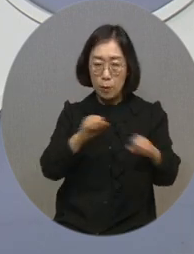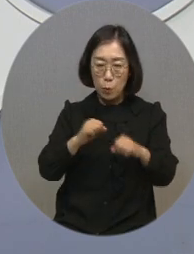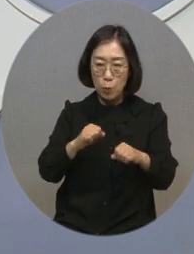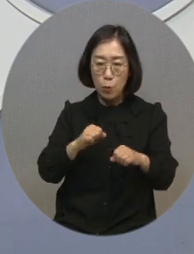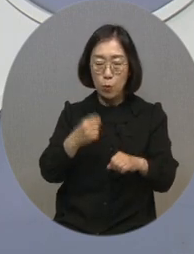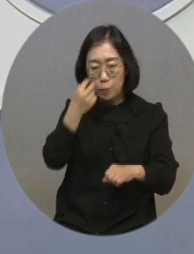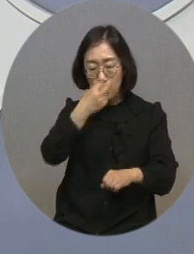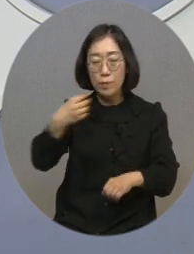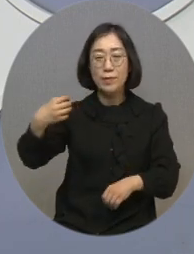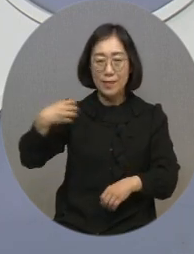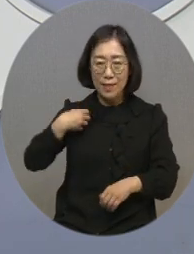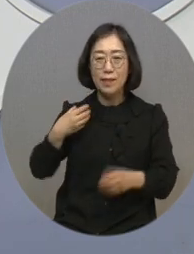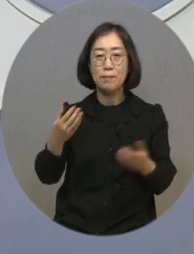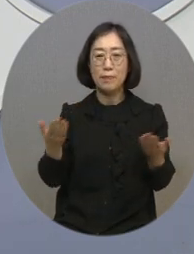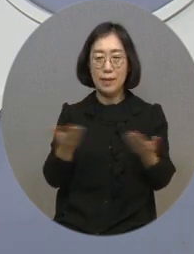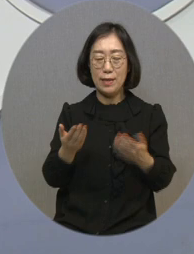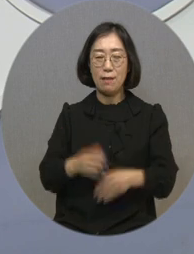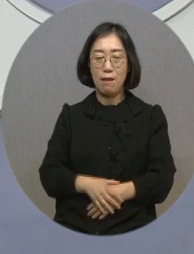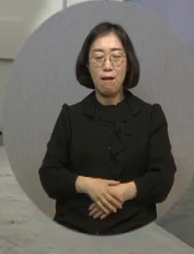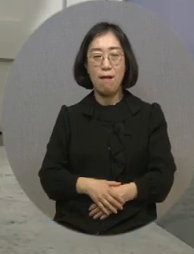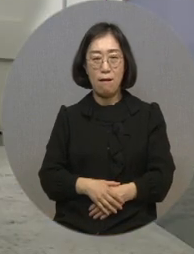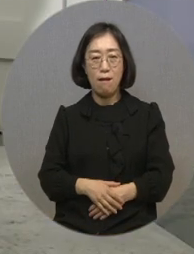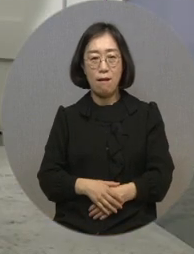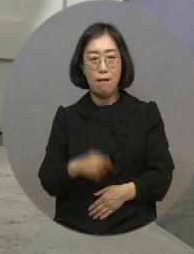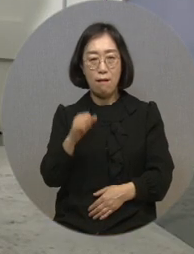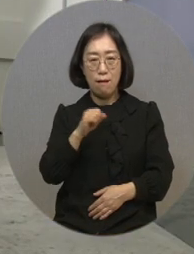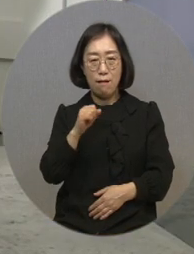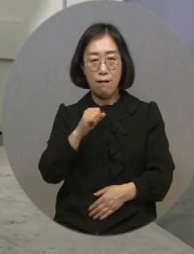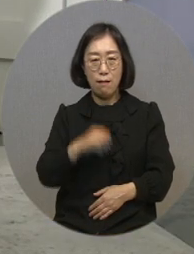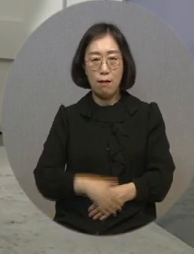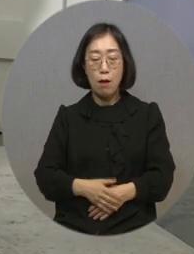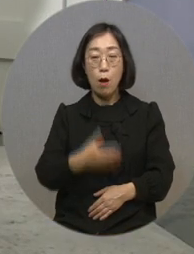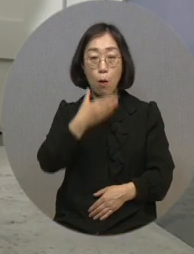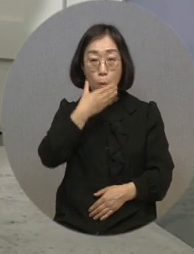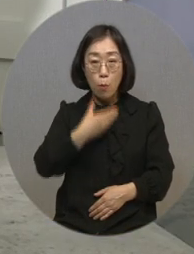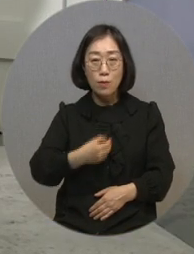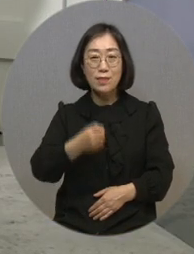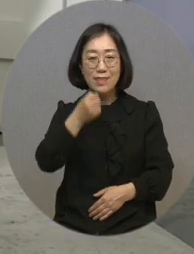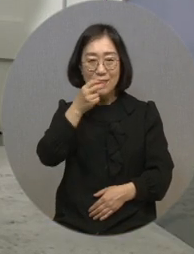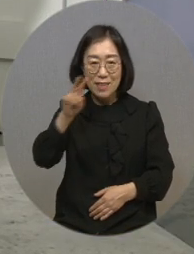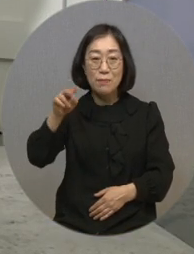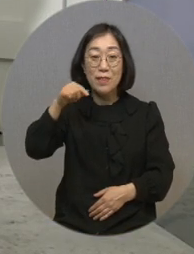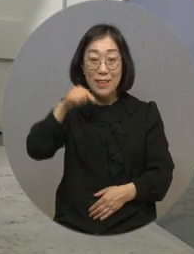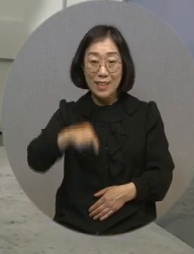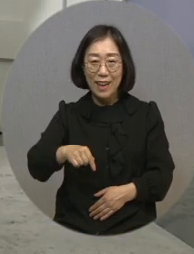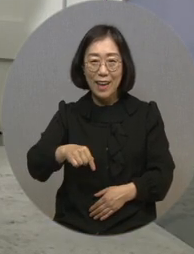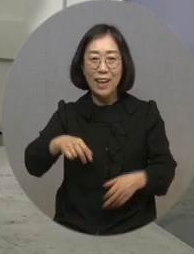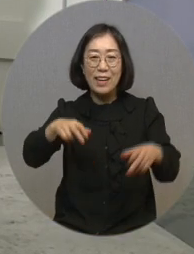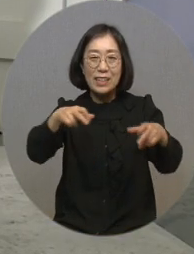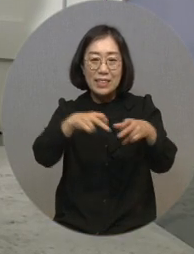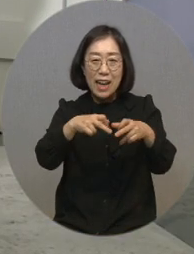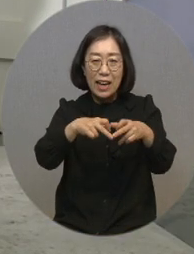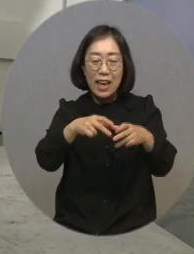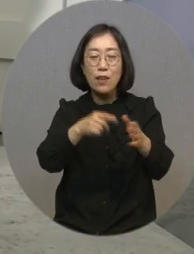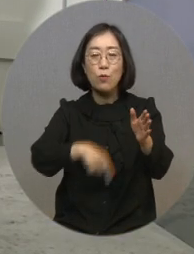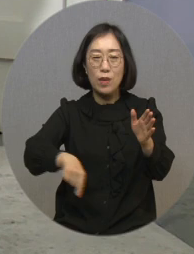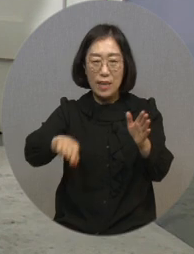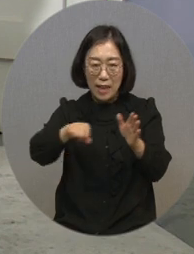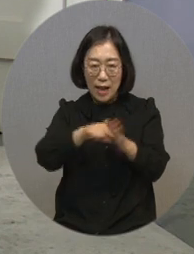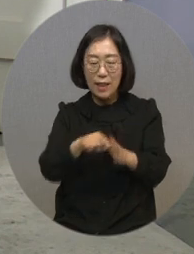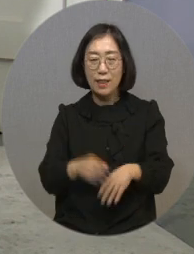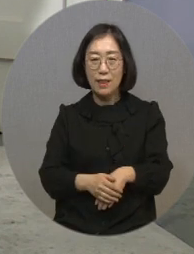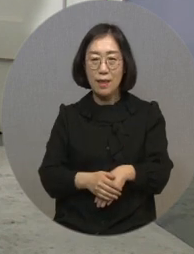그렇습니까? 사실 저희 복지 TV 자체가 예, 예. 장애인을